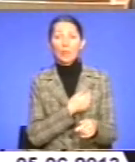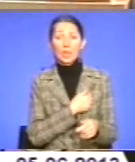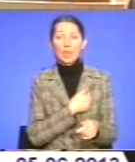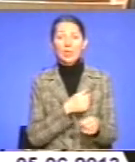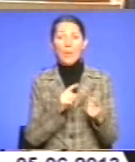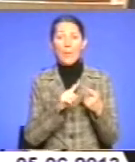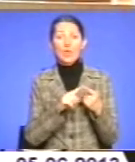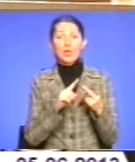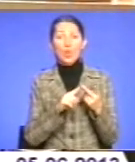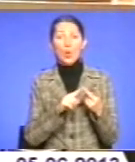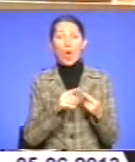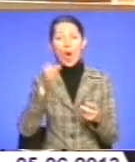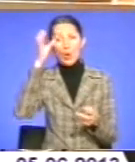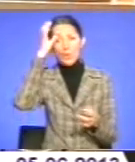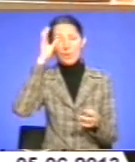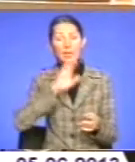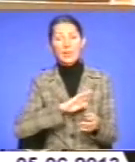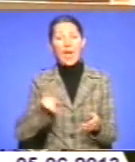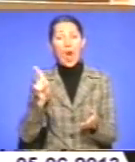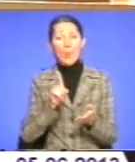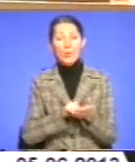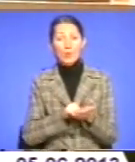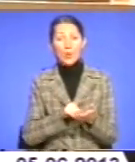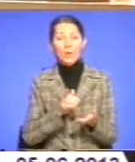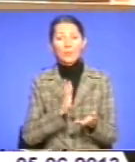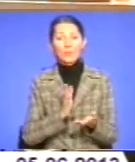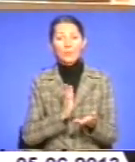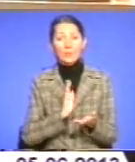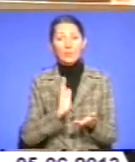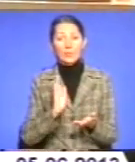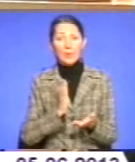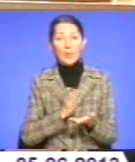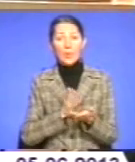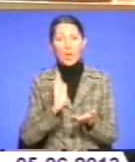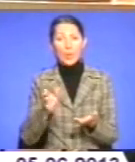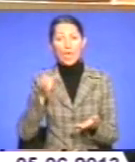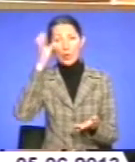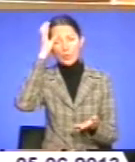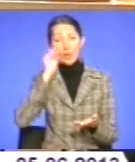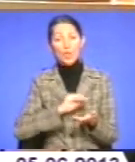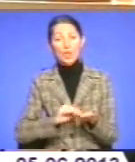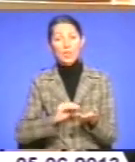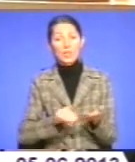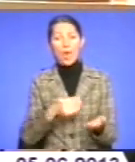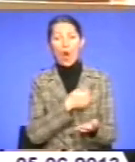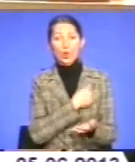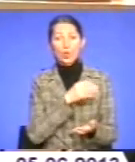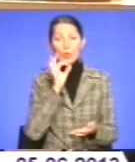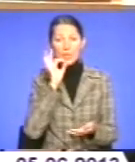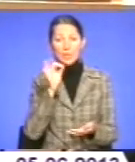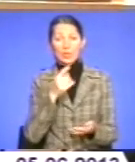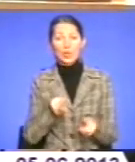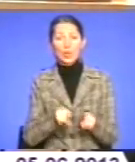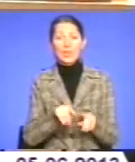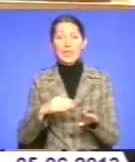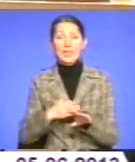освіта не обов'язково повинна і має бути освітою журналіста. Я хочу сказати, що такі